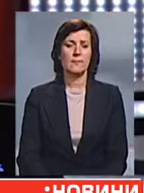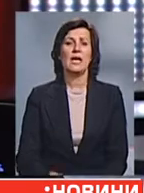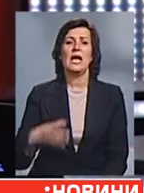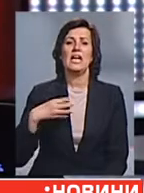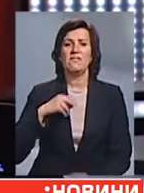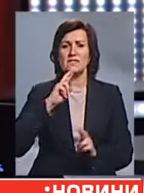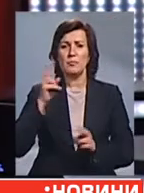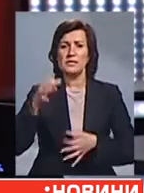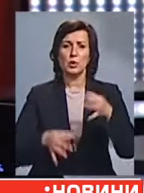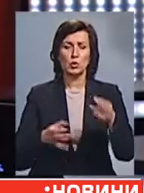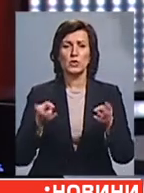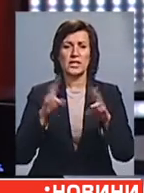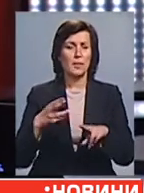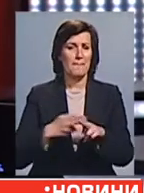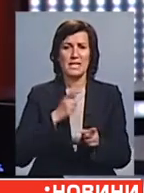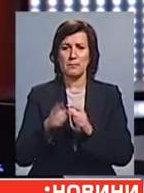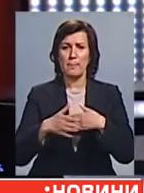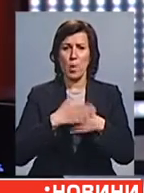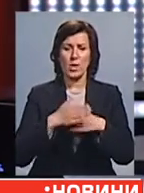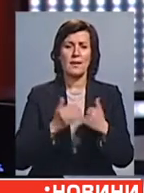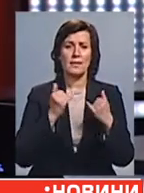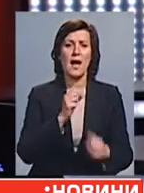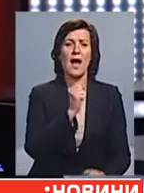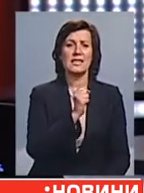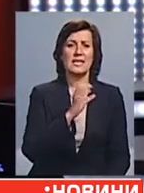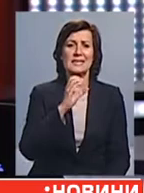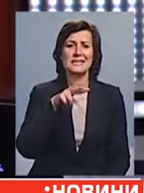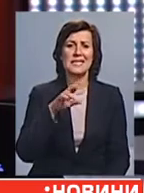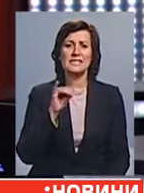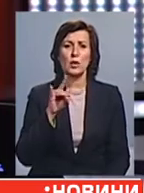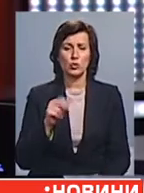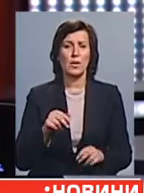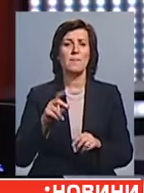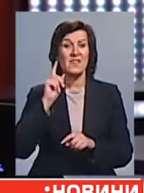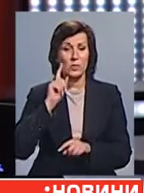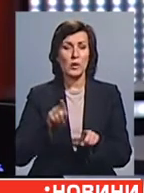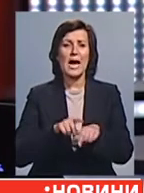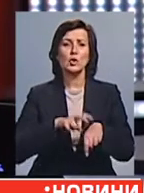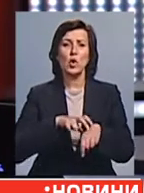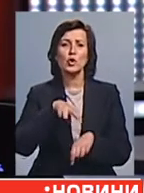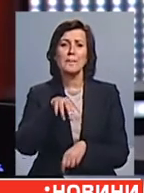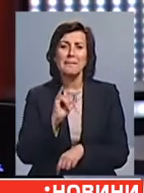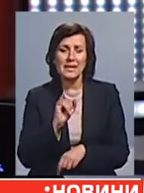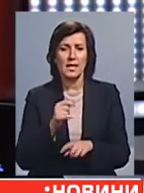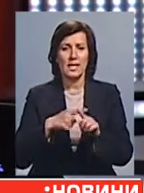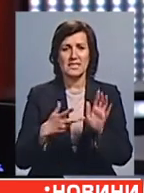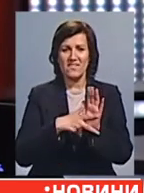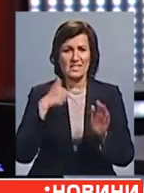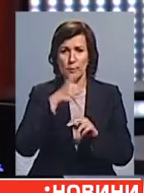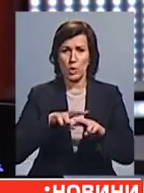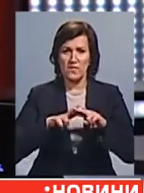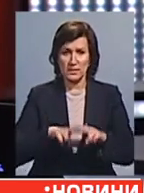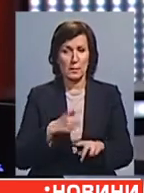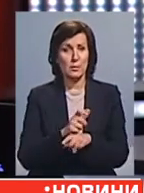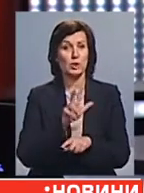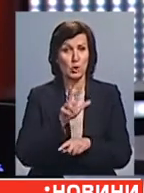Львівський апеляційний суд залишив без змін покарання для Андрія Слюсарчука, відомого як доктор Пі. Це 8 років в'язниці. Більше